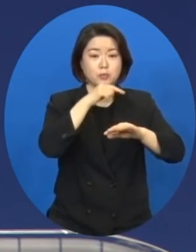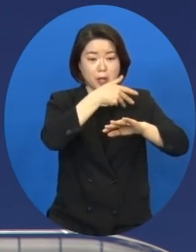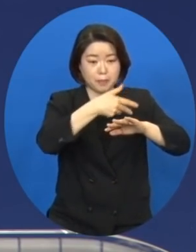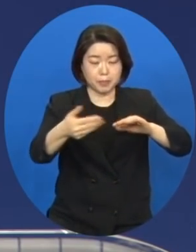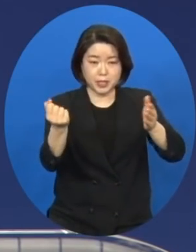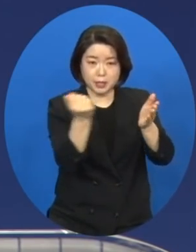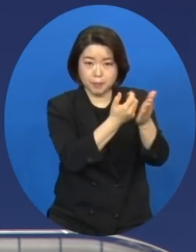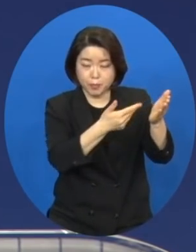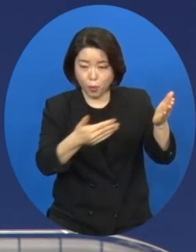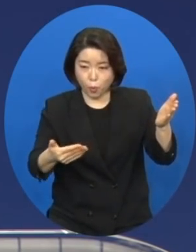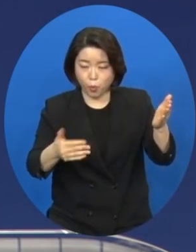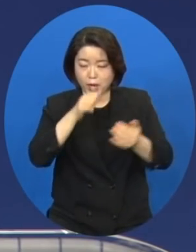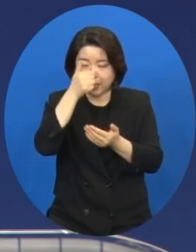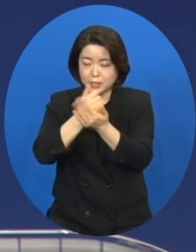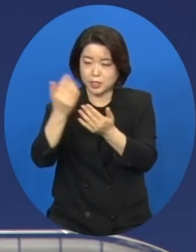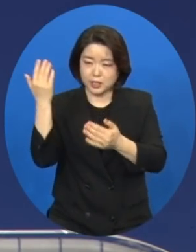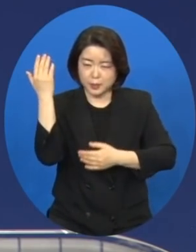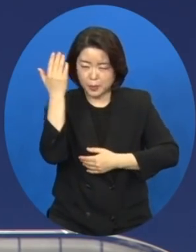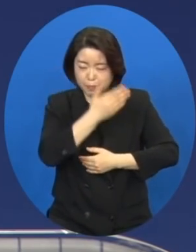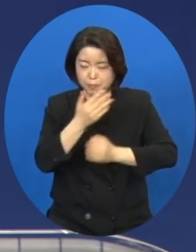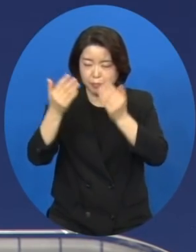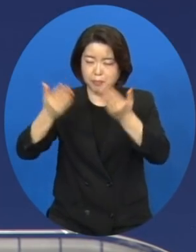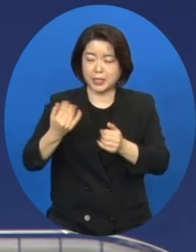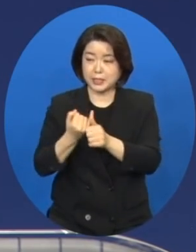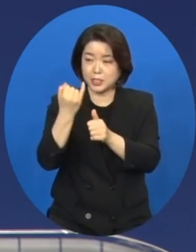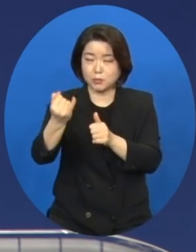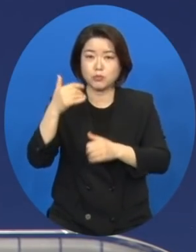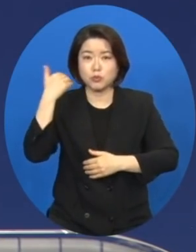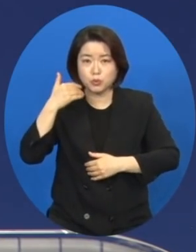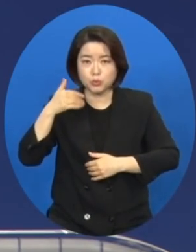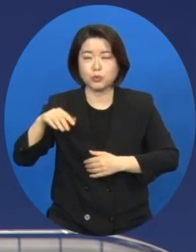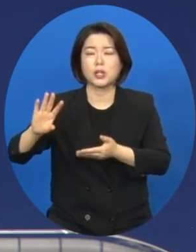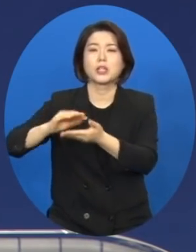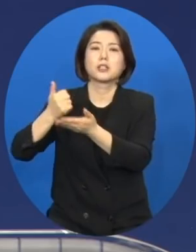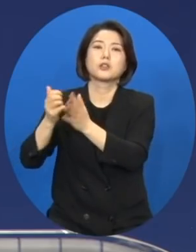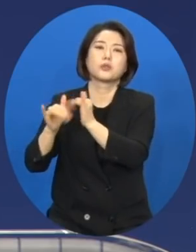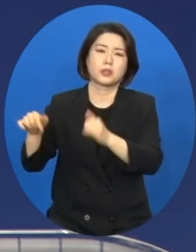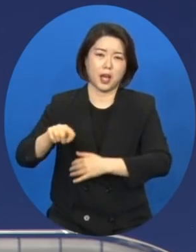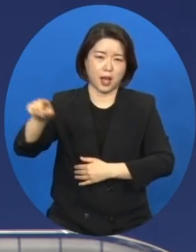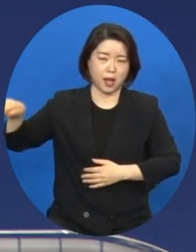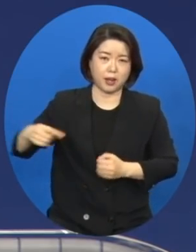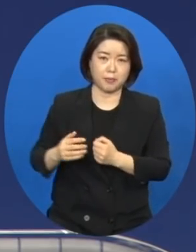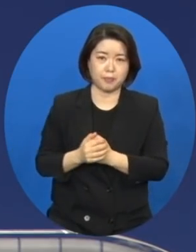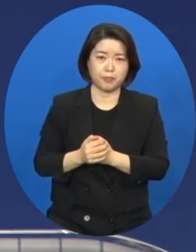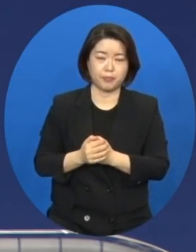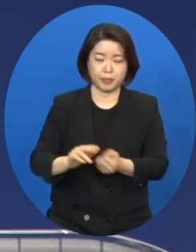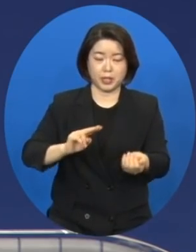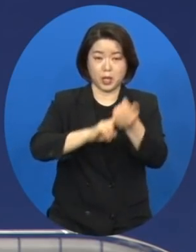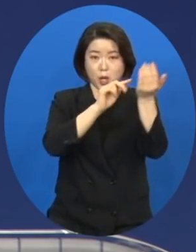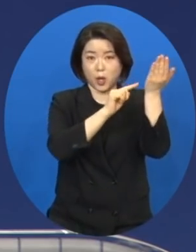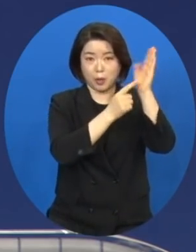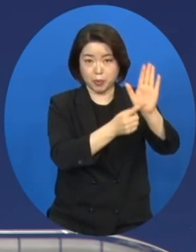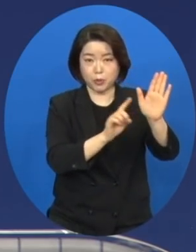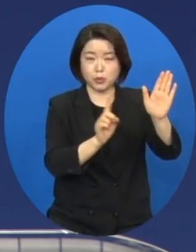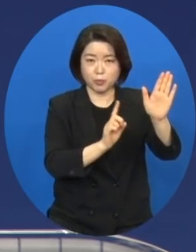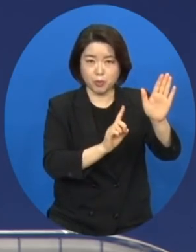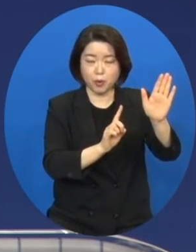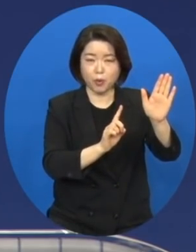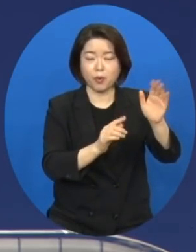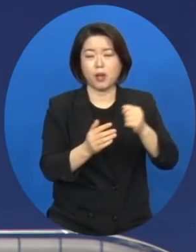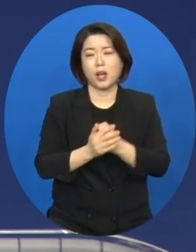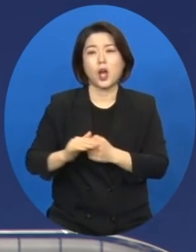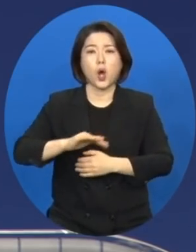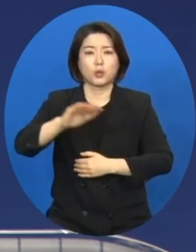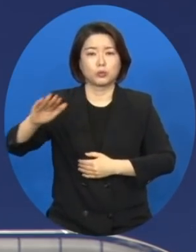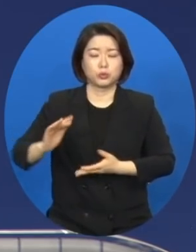바로 신부입니다. 그러니까 이 가나안의 혼인잔치는 이 표적이 가리키는 것은 무엇이냐면 우리와